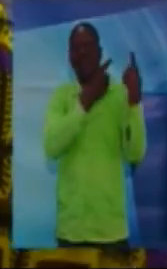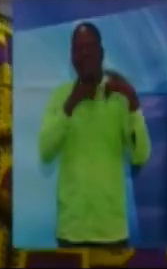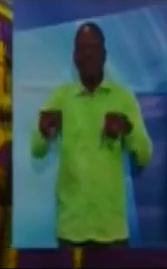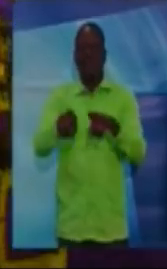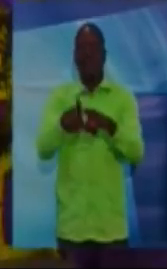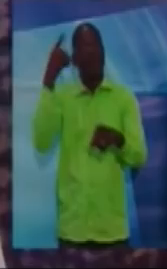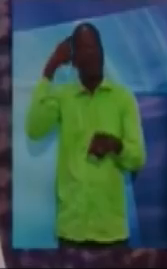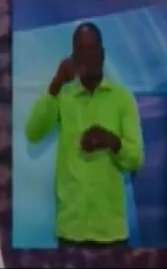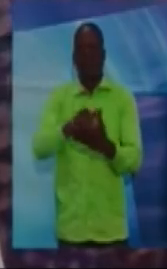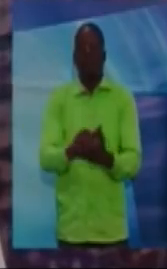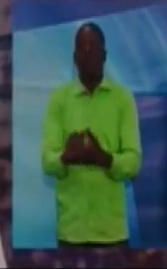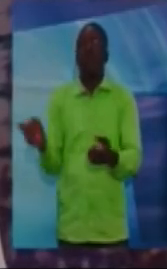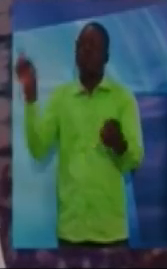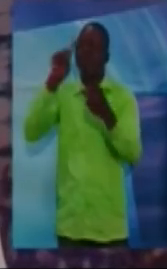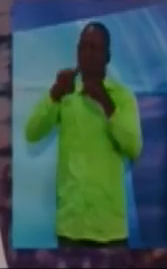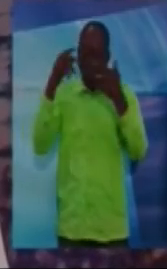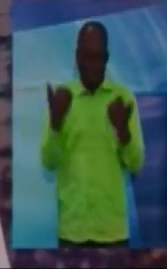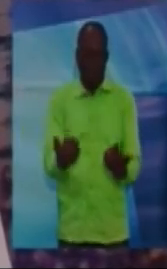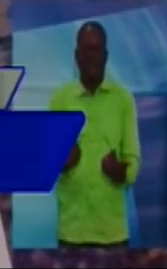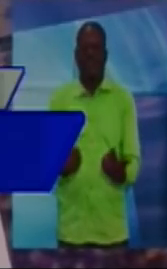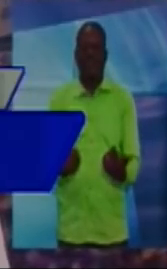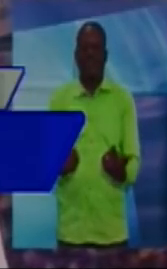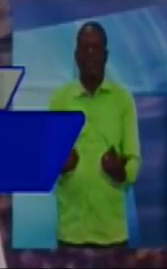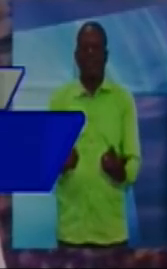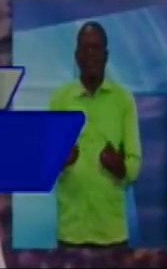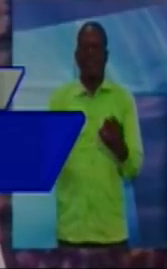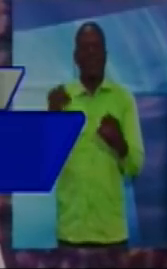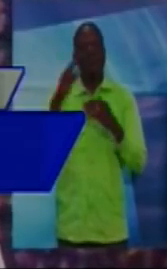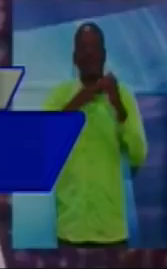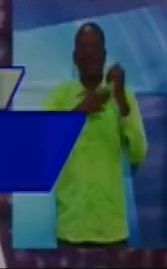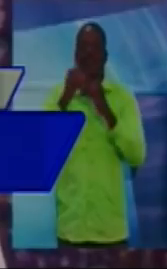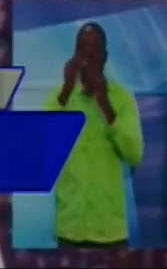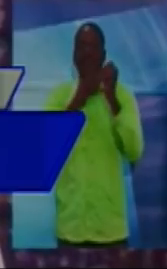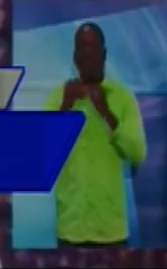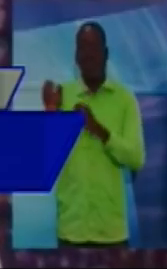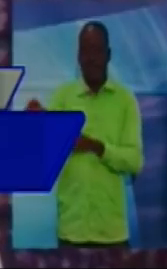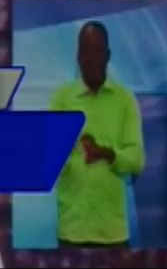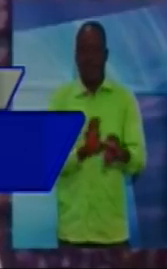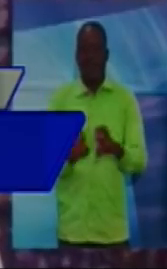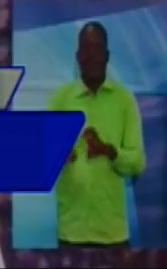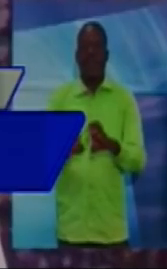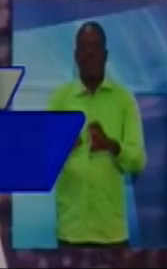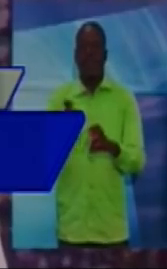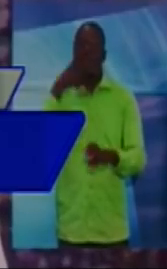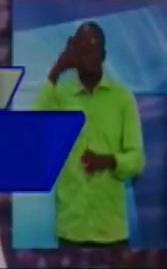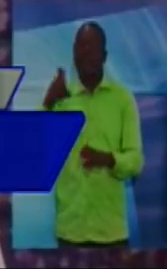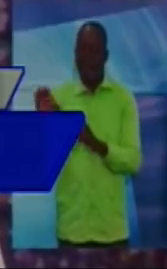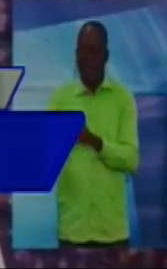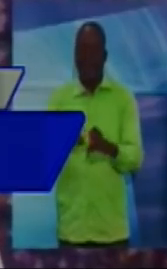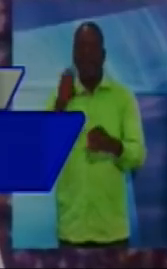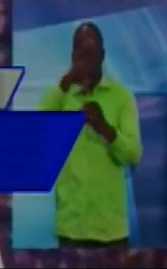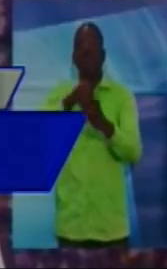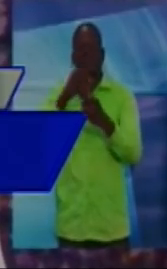à relever. Jusqu'à présent, les infrastructures prévues qui devaient être réalisées dans